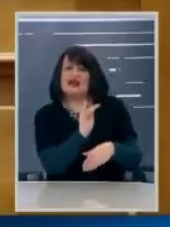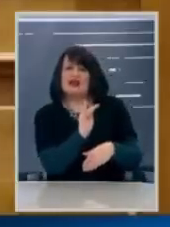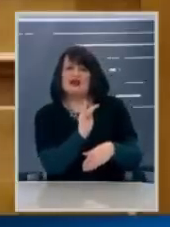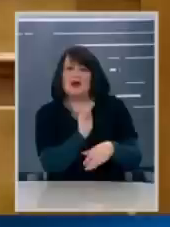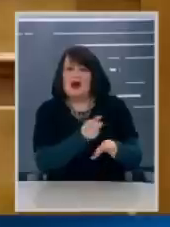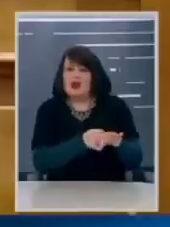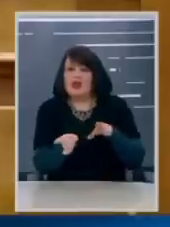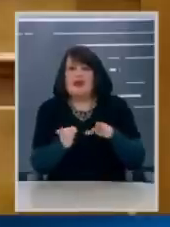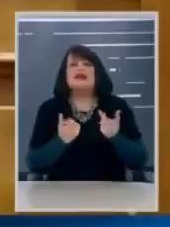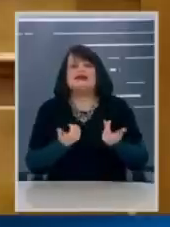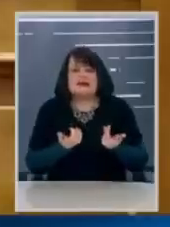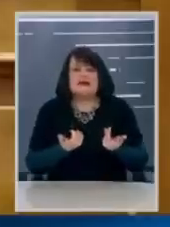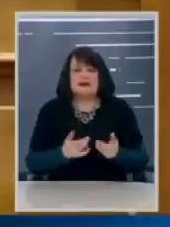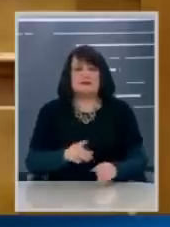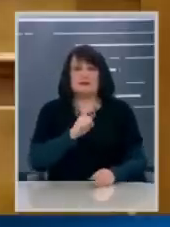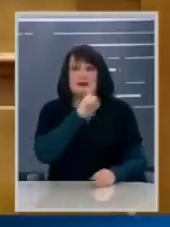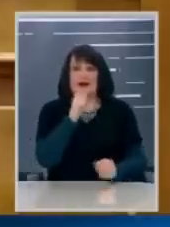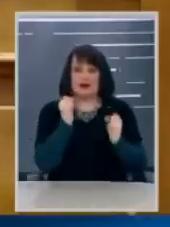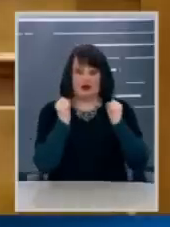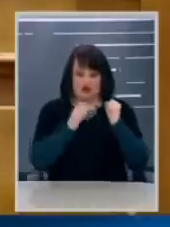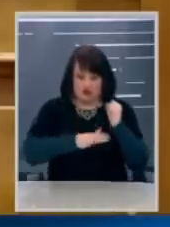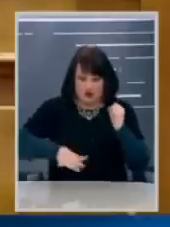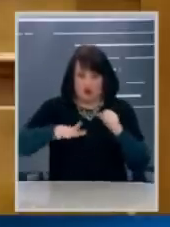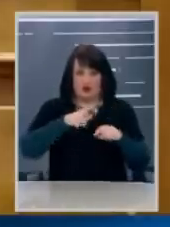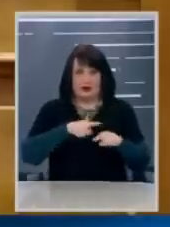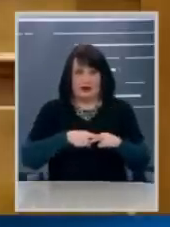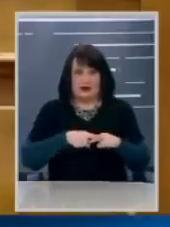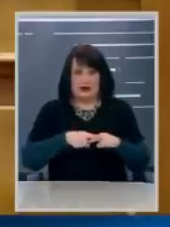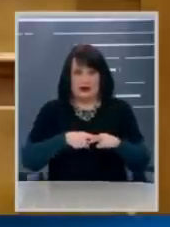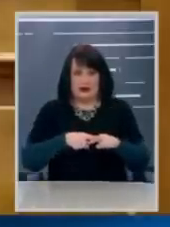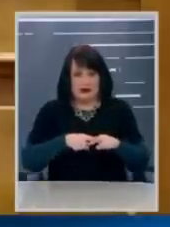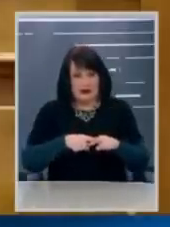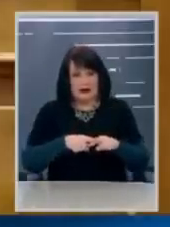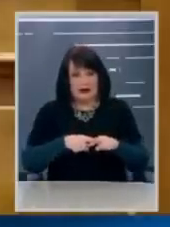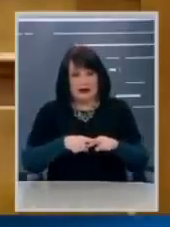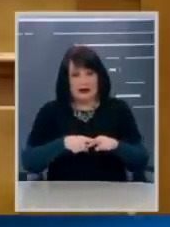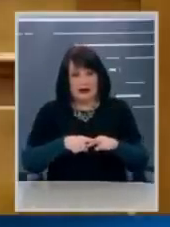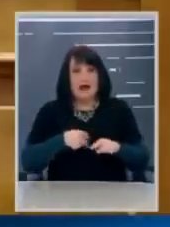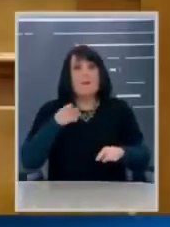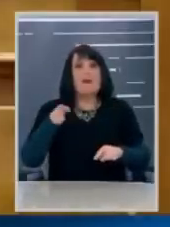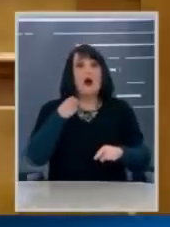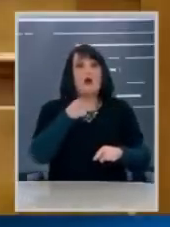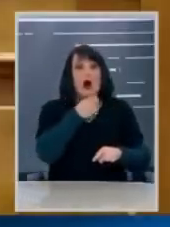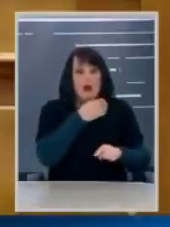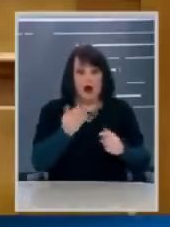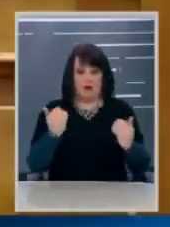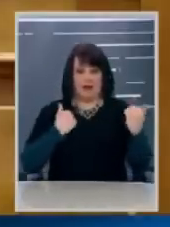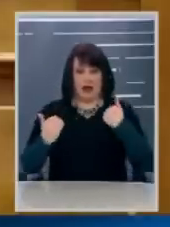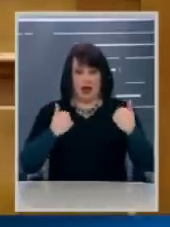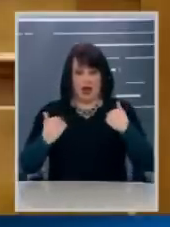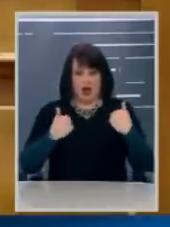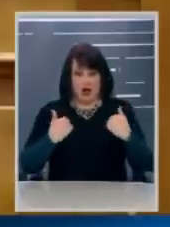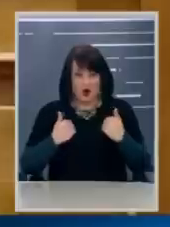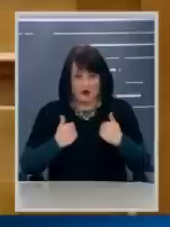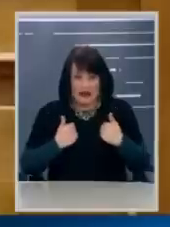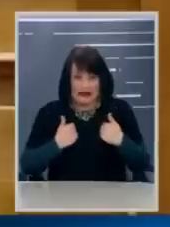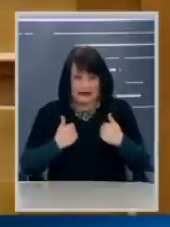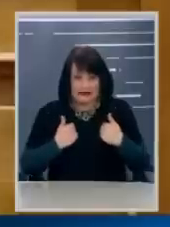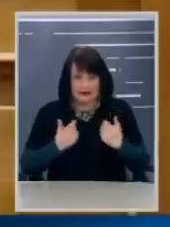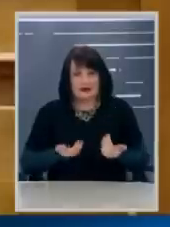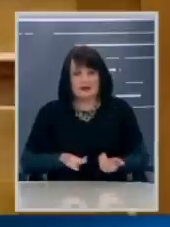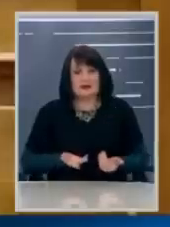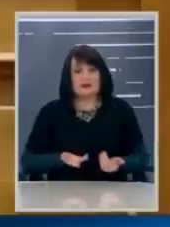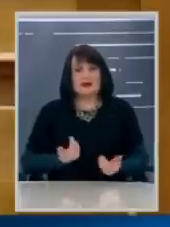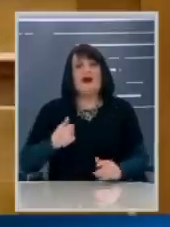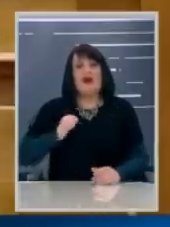Ακούστε όμως, επειδή ζούμε σε μια χώρα, σας λέω τι ερωτήσεις γίνονται όπου γυρίζω. Ξέρετε που γυρίζω, μου λένε όλοι, φοβάσαι